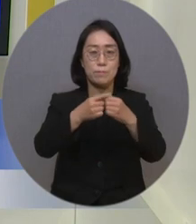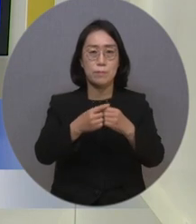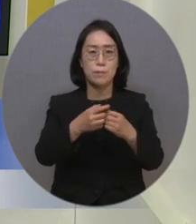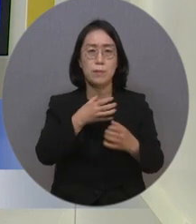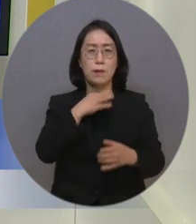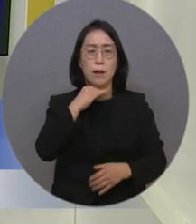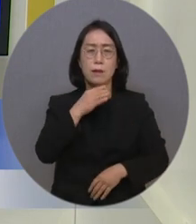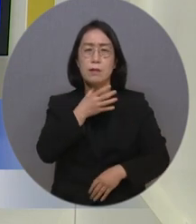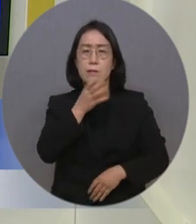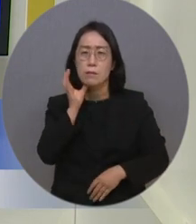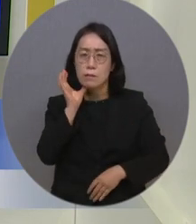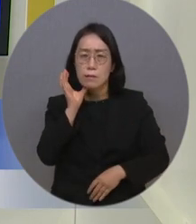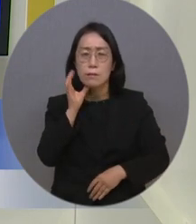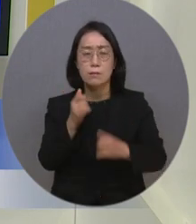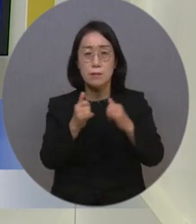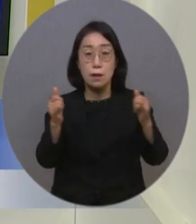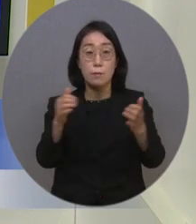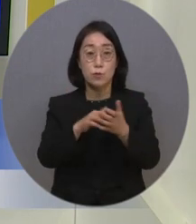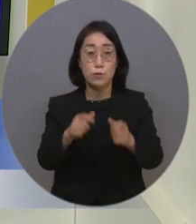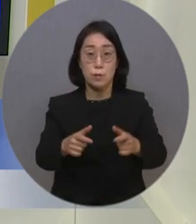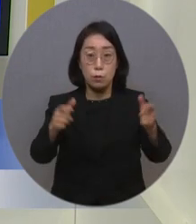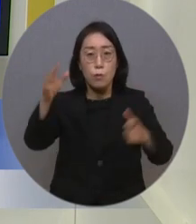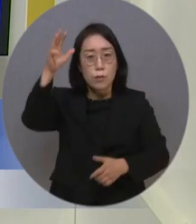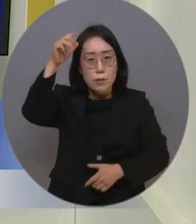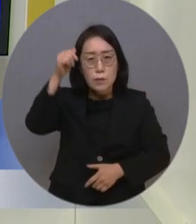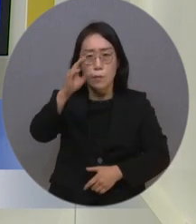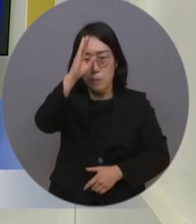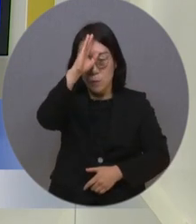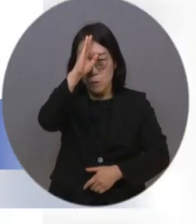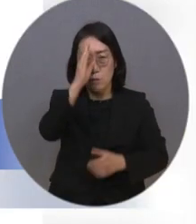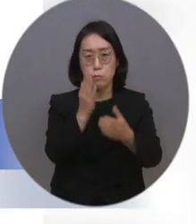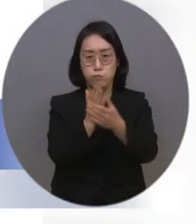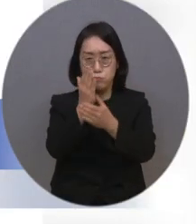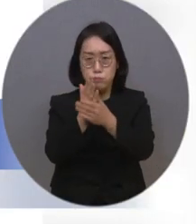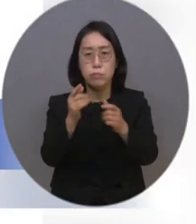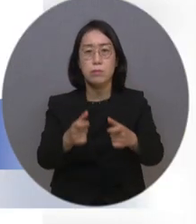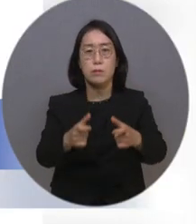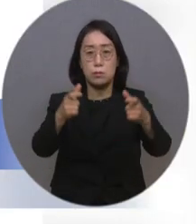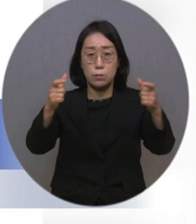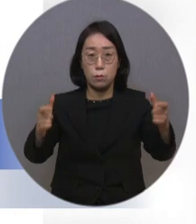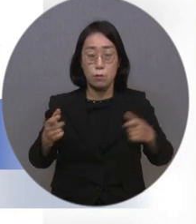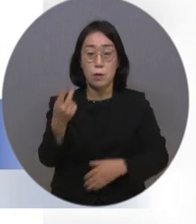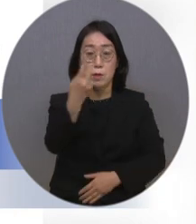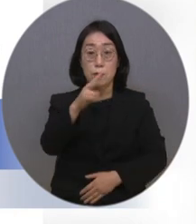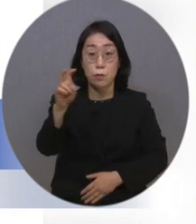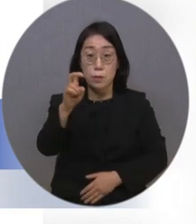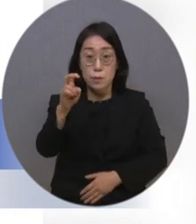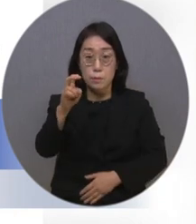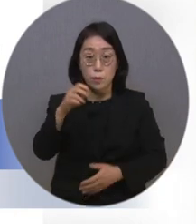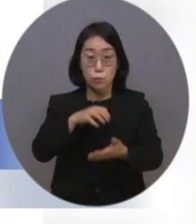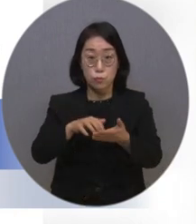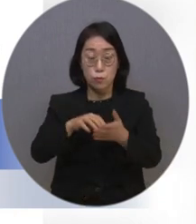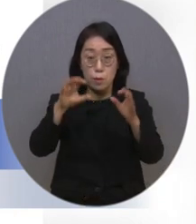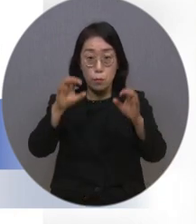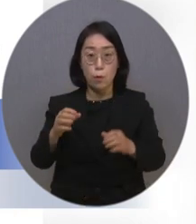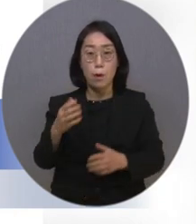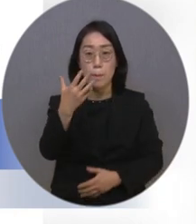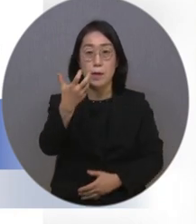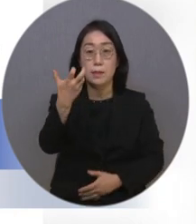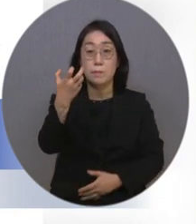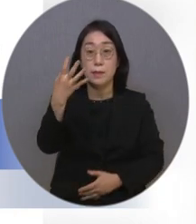고령화가 급속화되면서 치매 환자 또한 증가하고 있는데요이 실제로 지난 2020년 기준 약